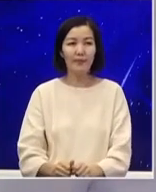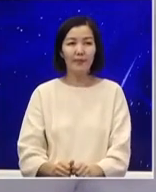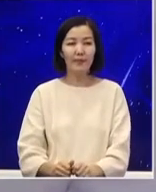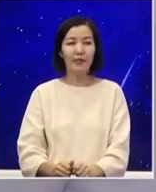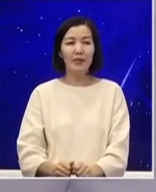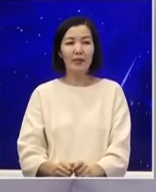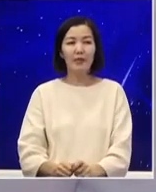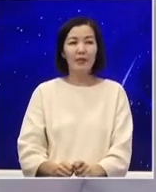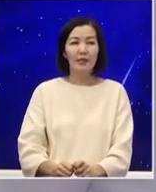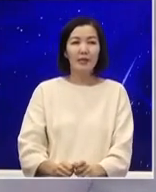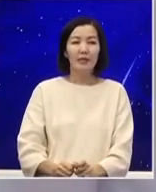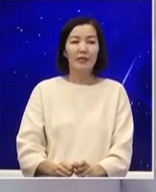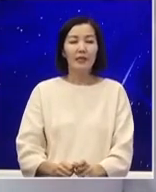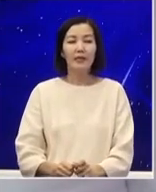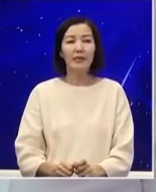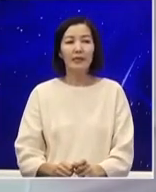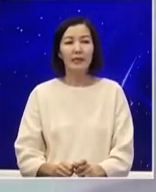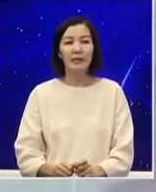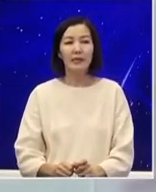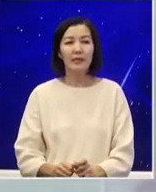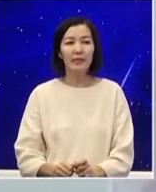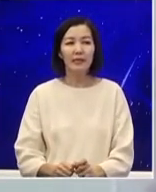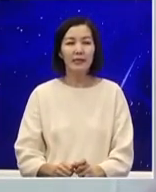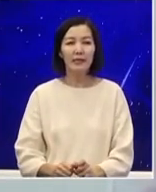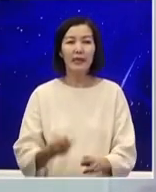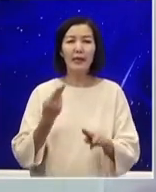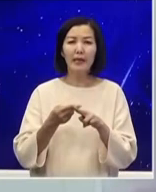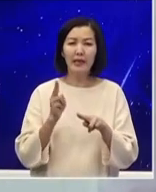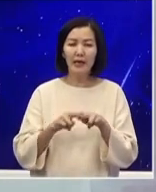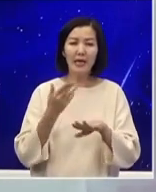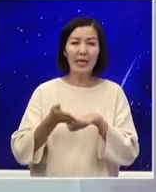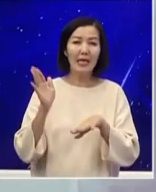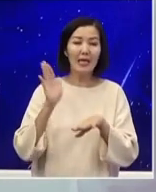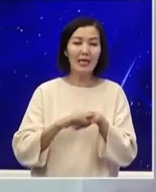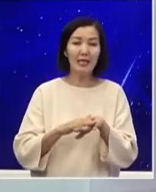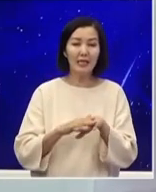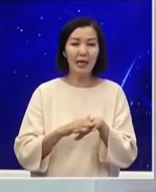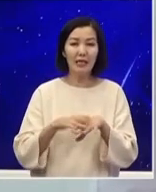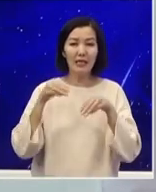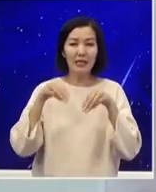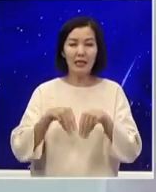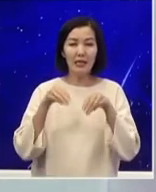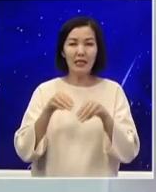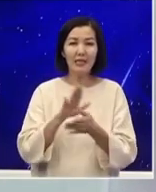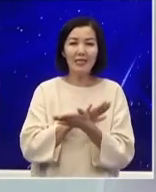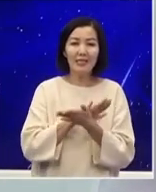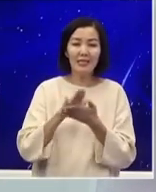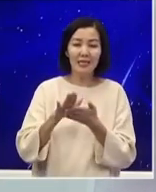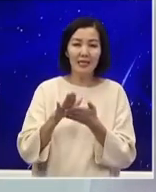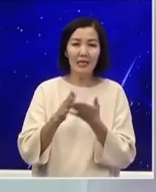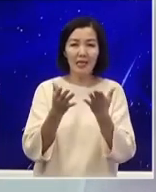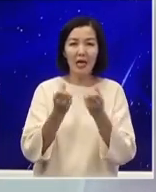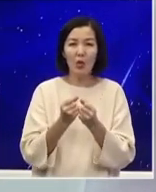сложный, конечно, процесс – это введение в культуру. Ең күрделі процесс – асептикалық, яғни стерилді материал алу. Бұл